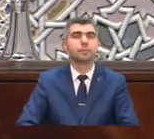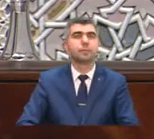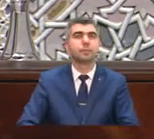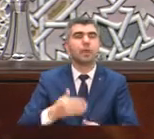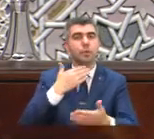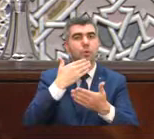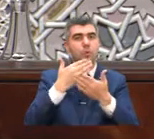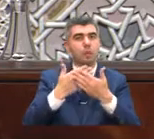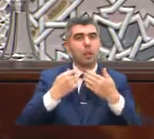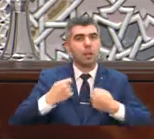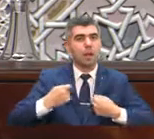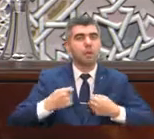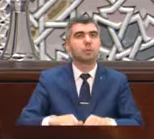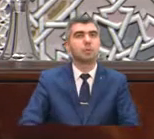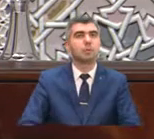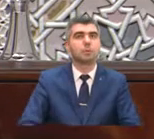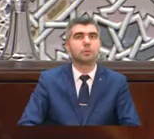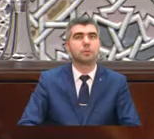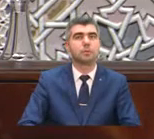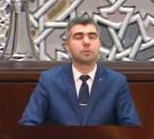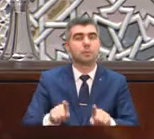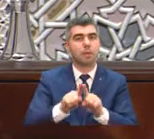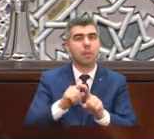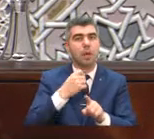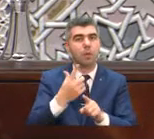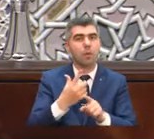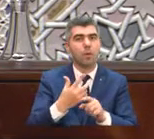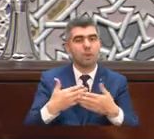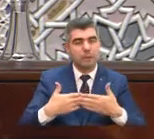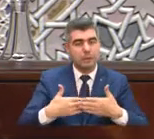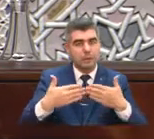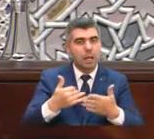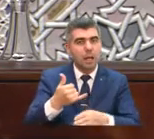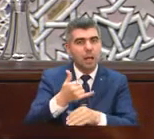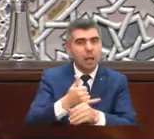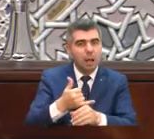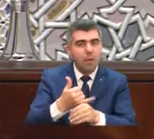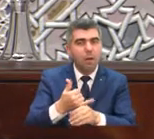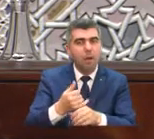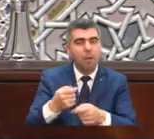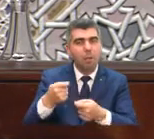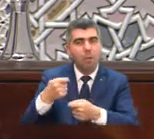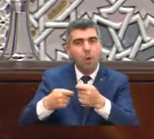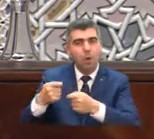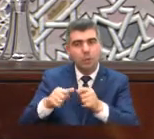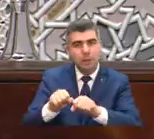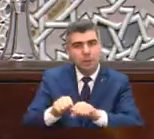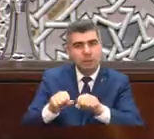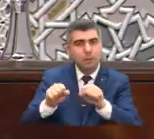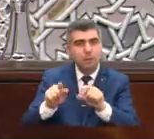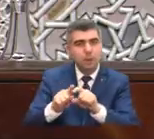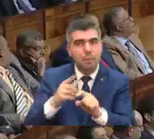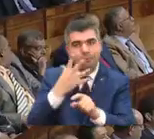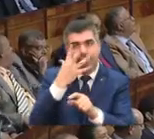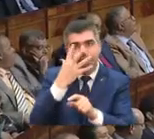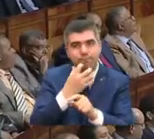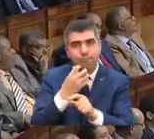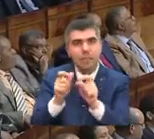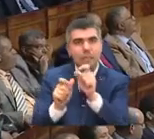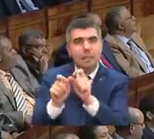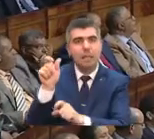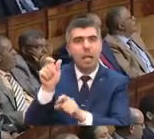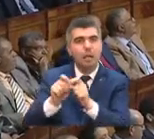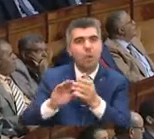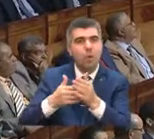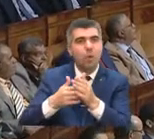الوزير. اصبحت ظاهره الاستيلاء على الملك العمومي تثير سخطا من مجموعه من المواطنين، والتي اصبح مع الرصيف